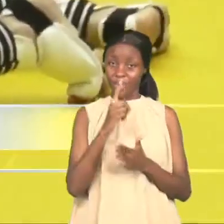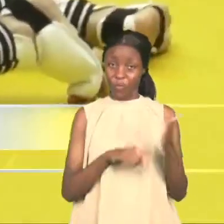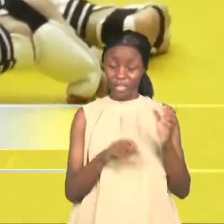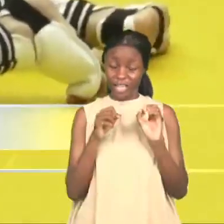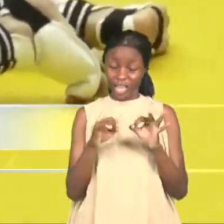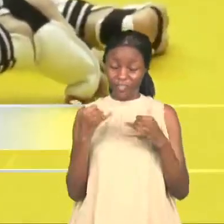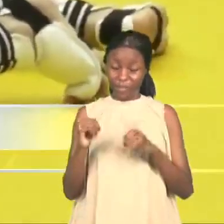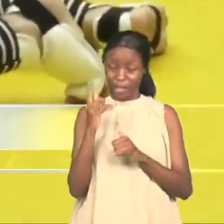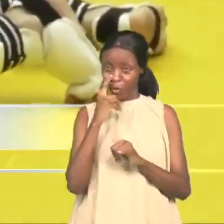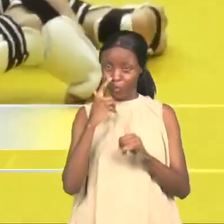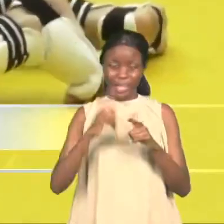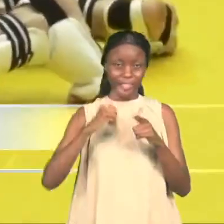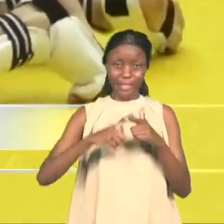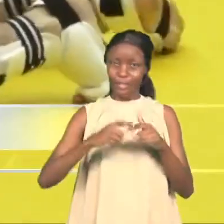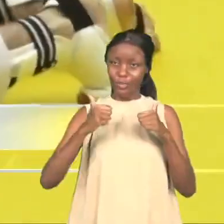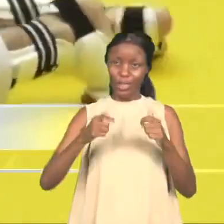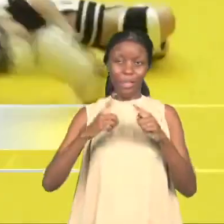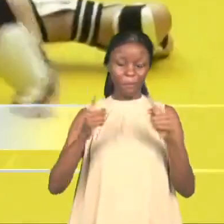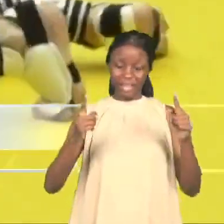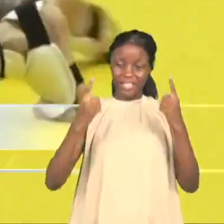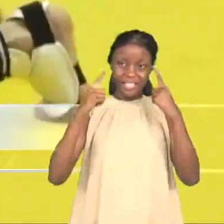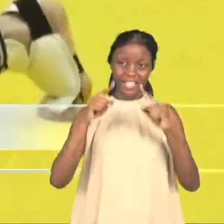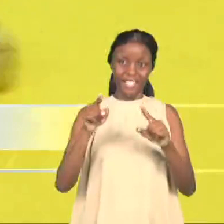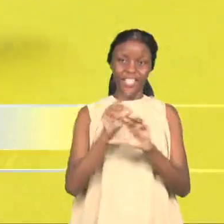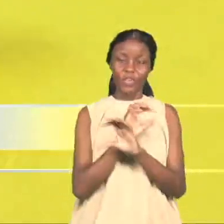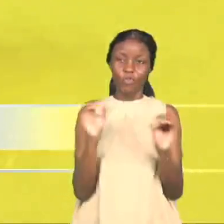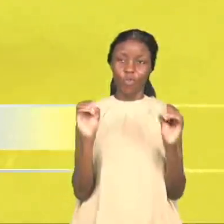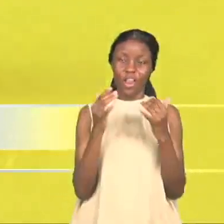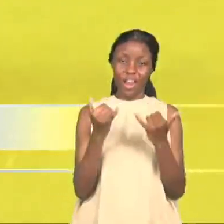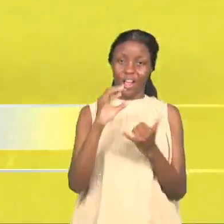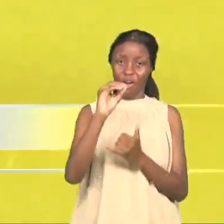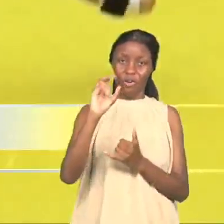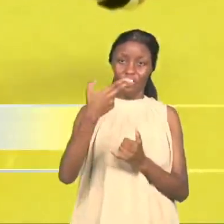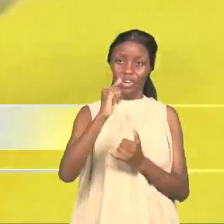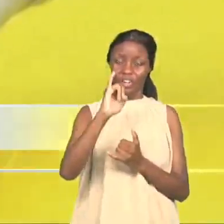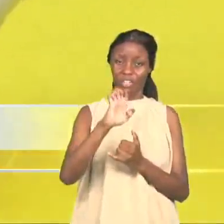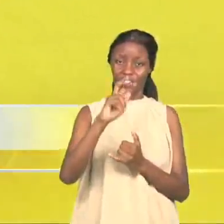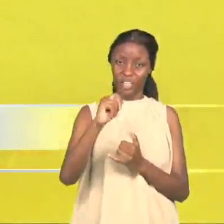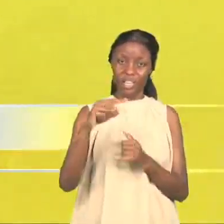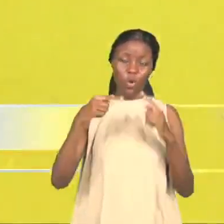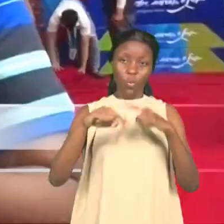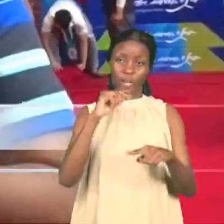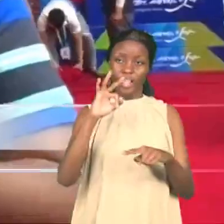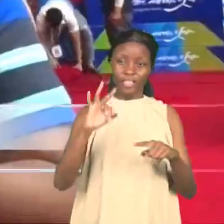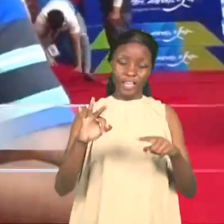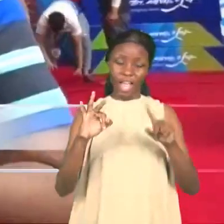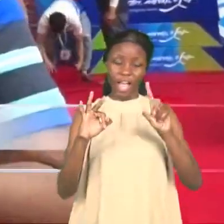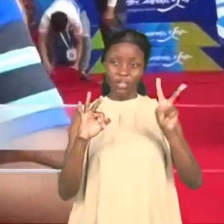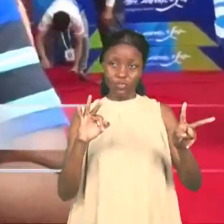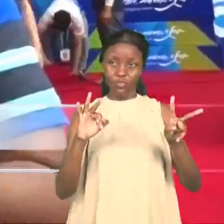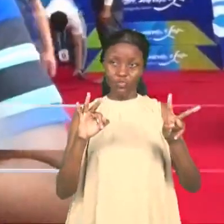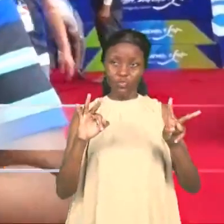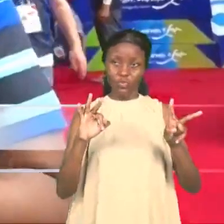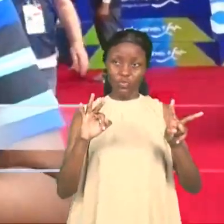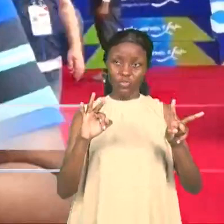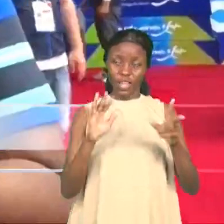na utunzwa, lakini leo hayakuwa hayo kama alivyotarajia. Gordon alishinda kwa alama 3-2 katika mtanange huo dhidi ya